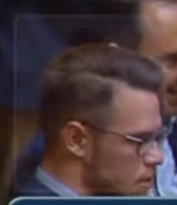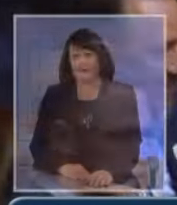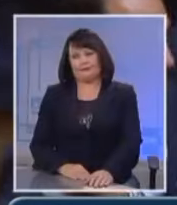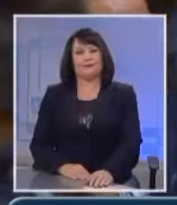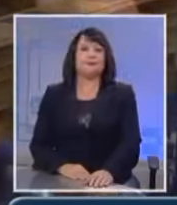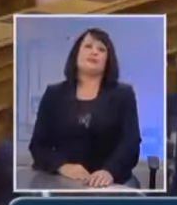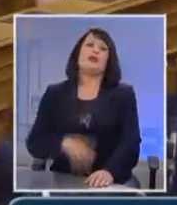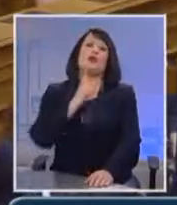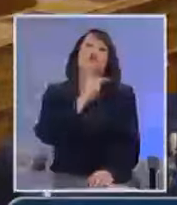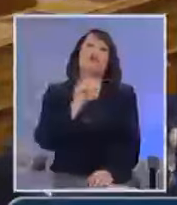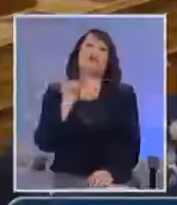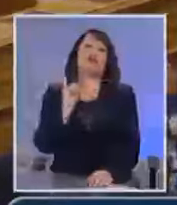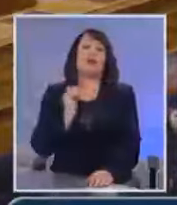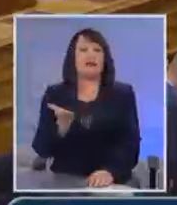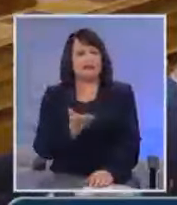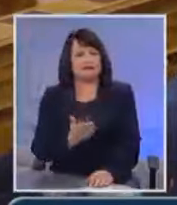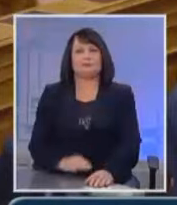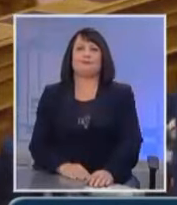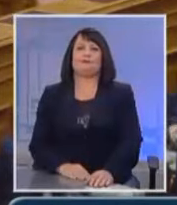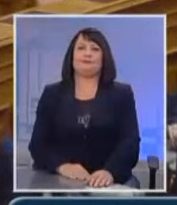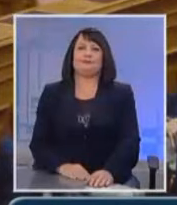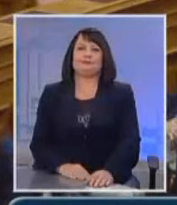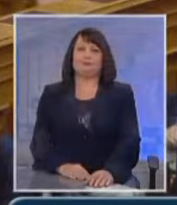Κωστάκης Ιωάννης